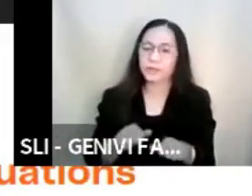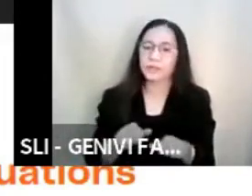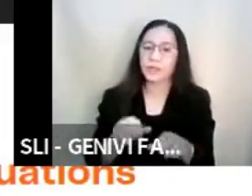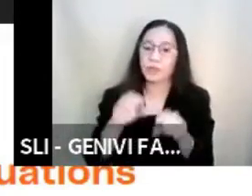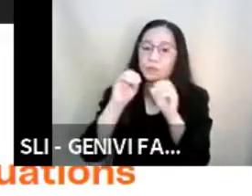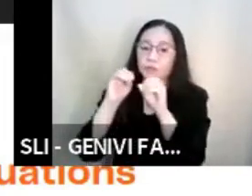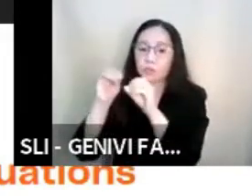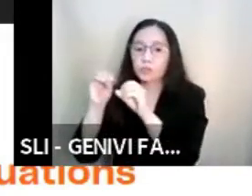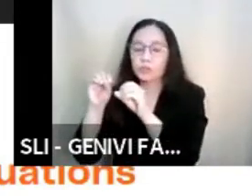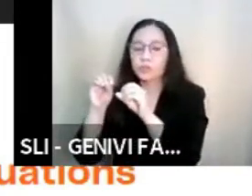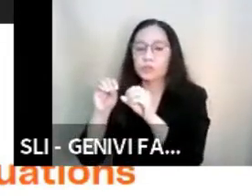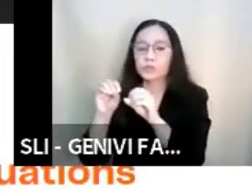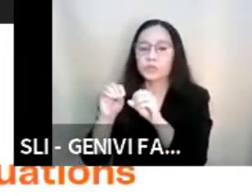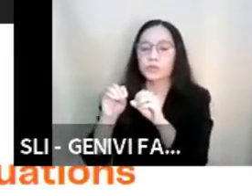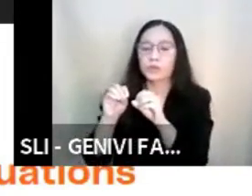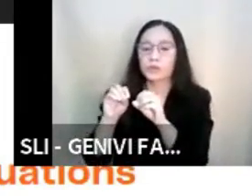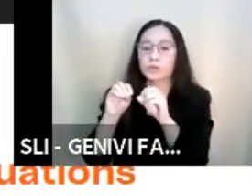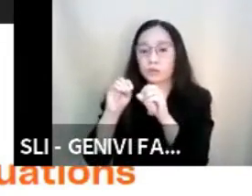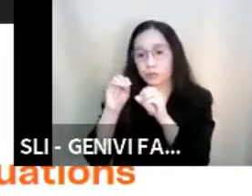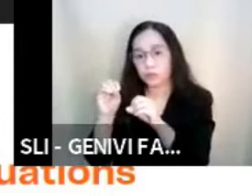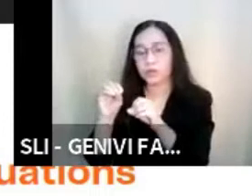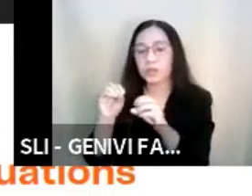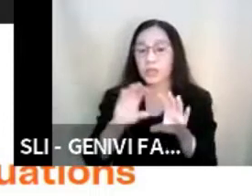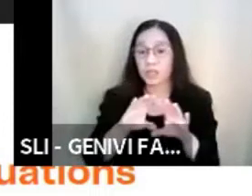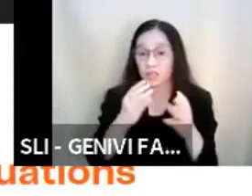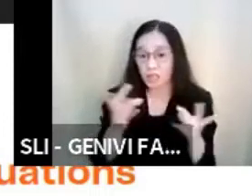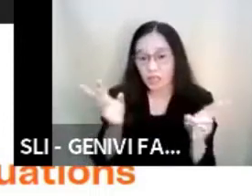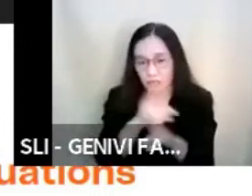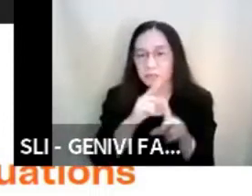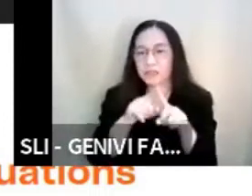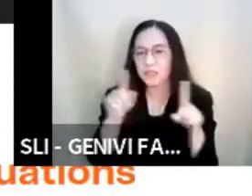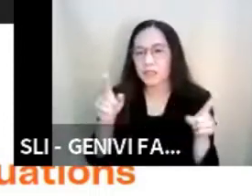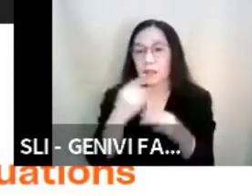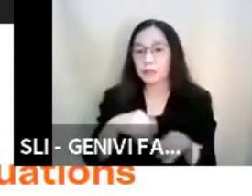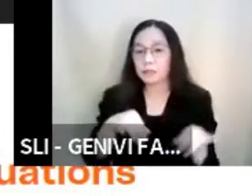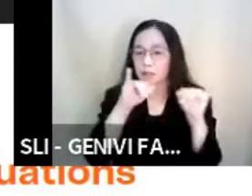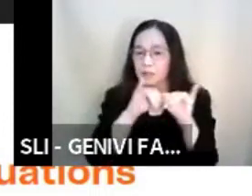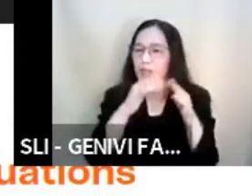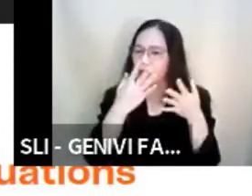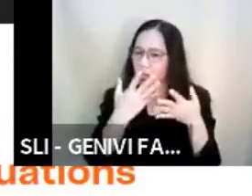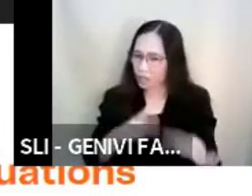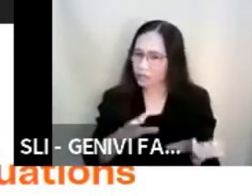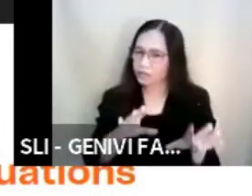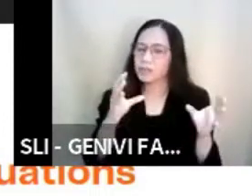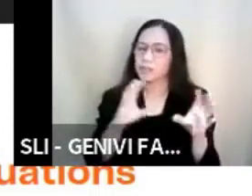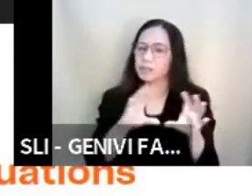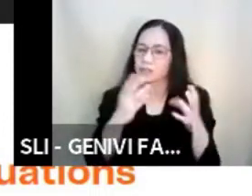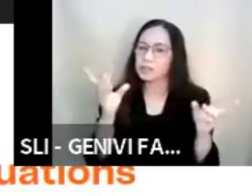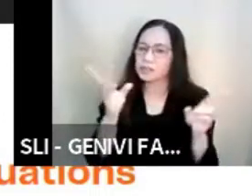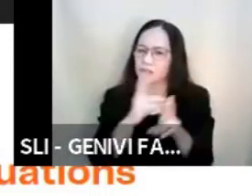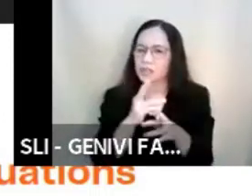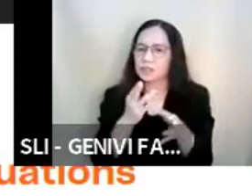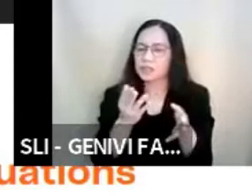simulated sessions in the classroom. Pero importante po na after ituro sa classroom, maaring meron